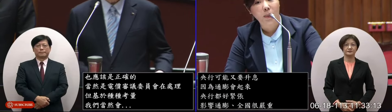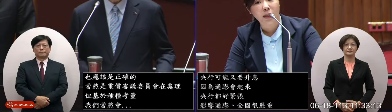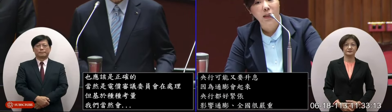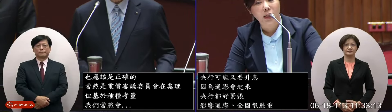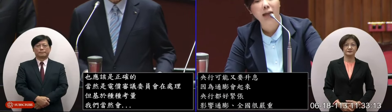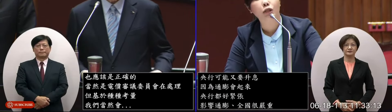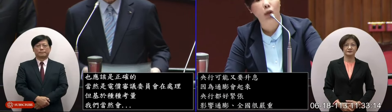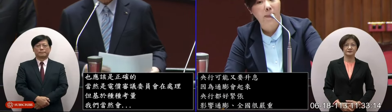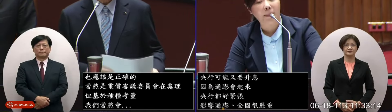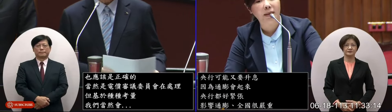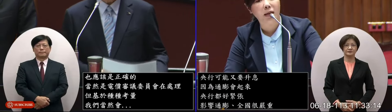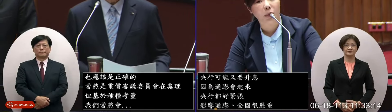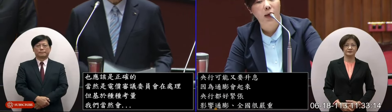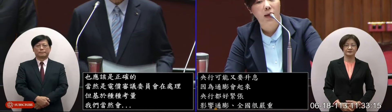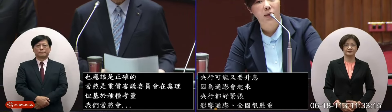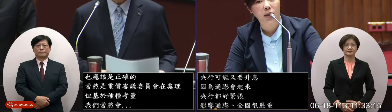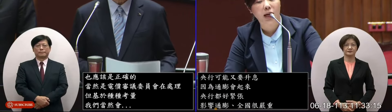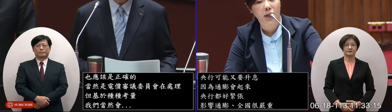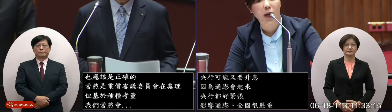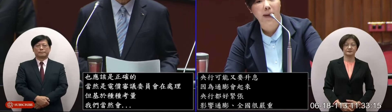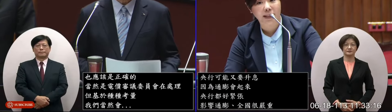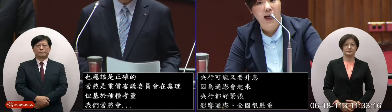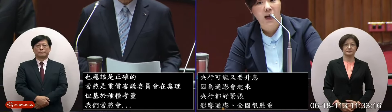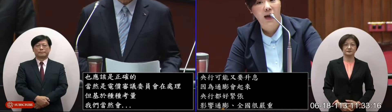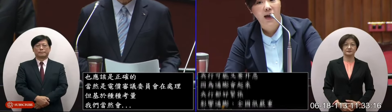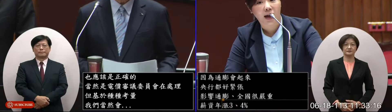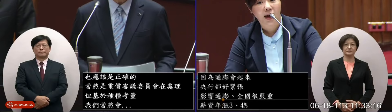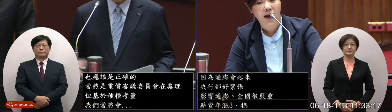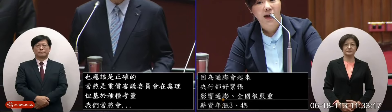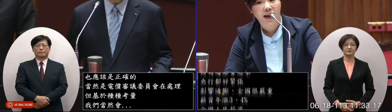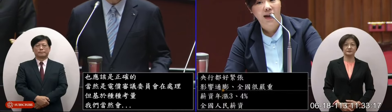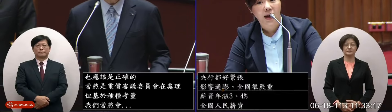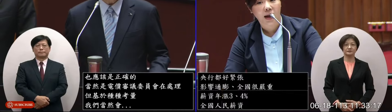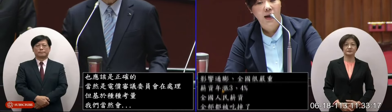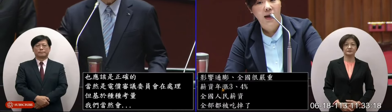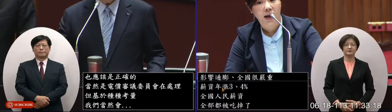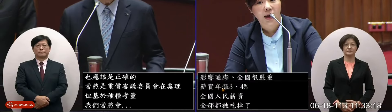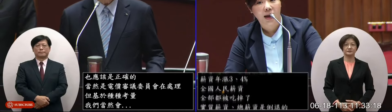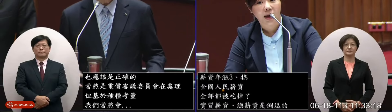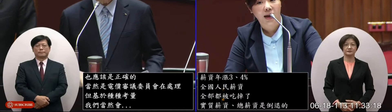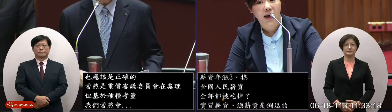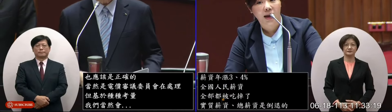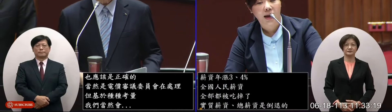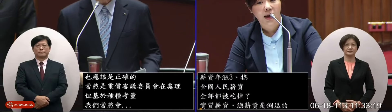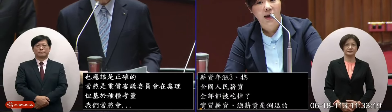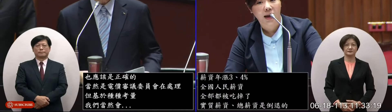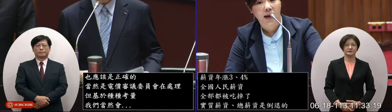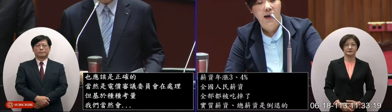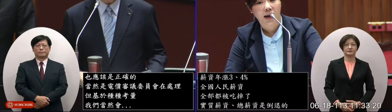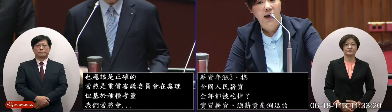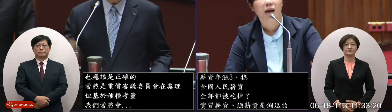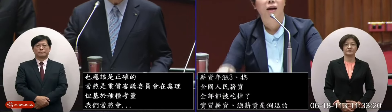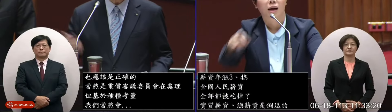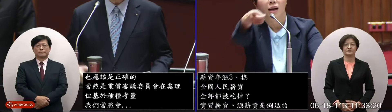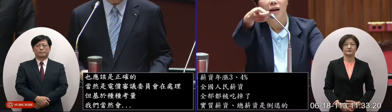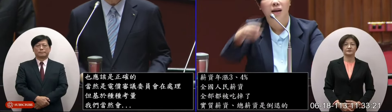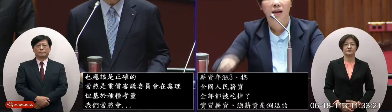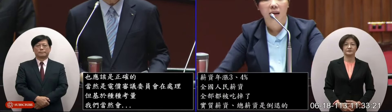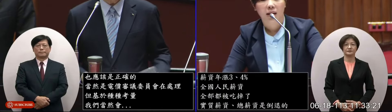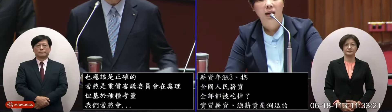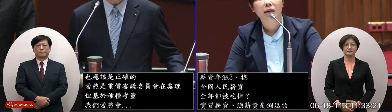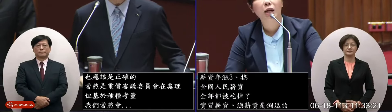到底会不会？按你说的版本，到底会不会涨？ 到时候会经过社会条件跟专家的评估，电价审